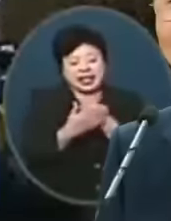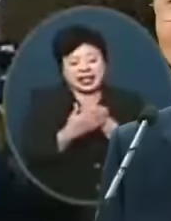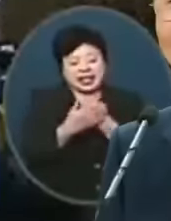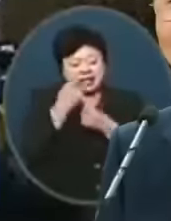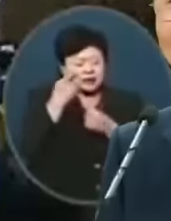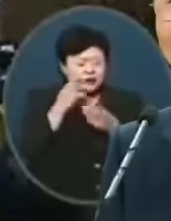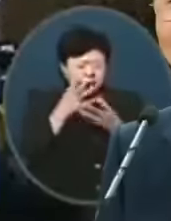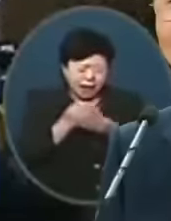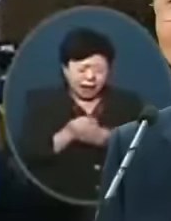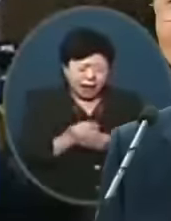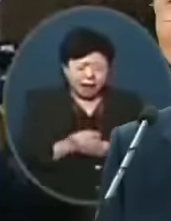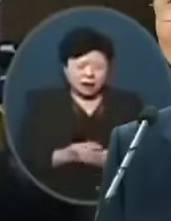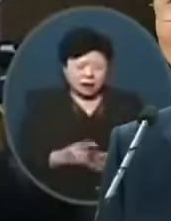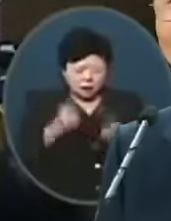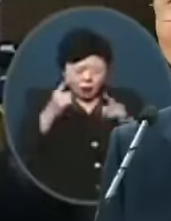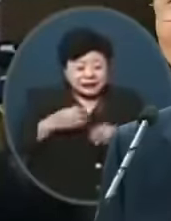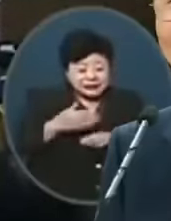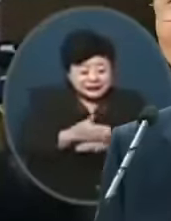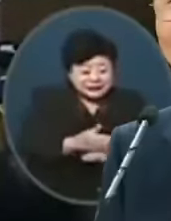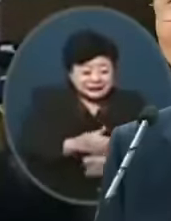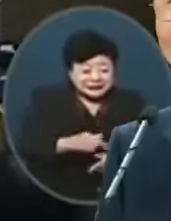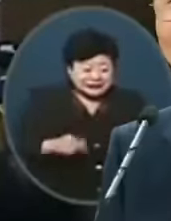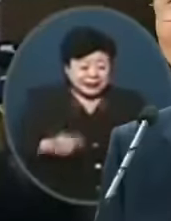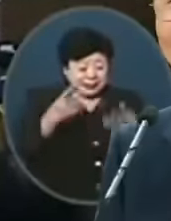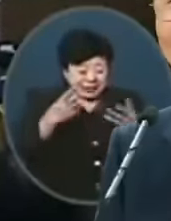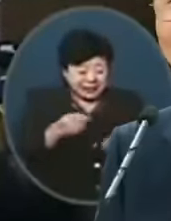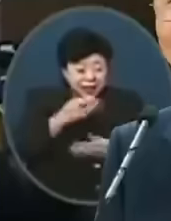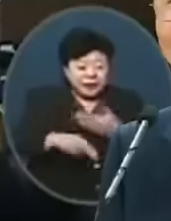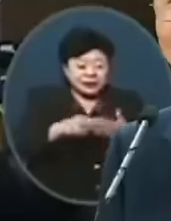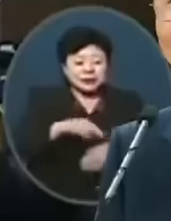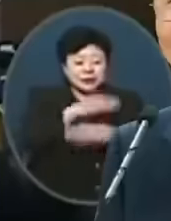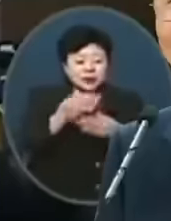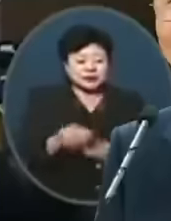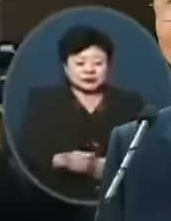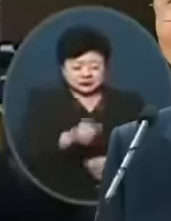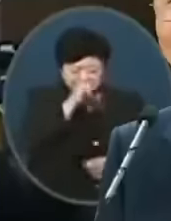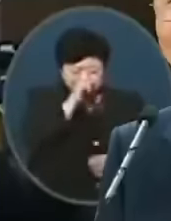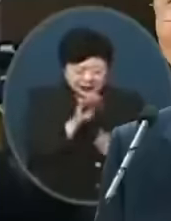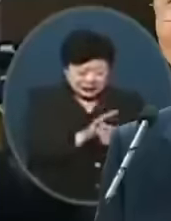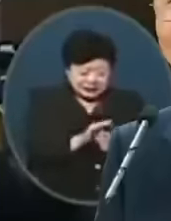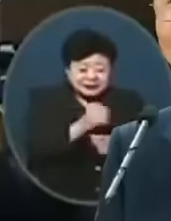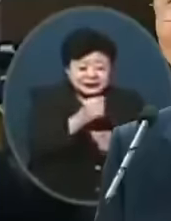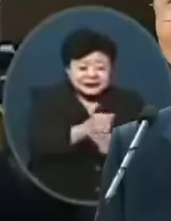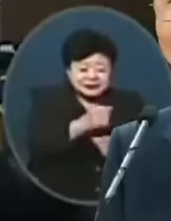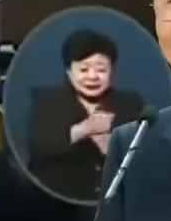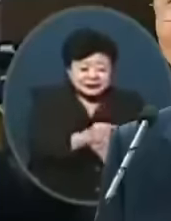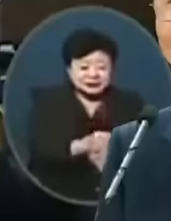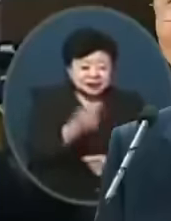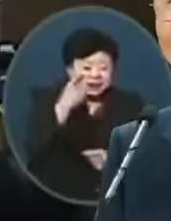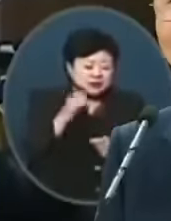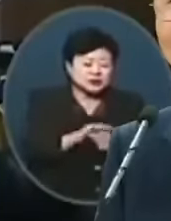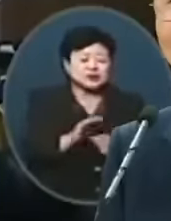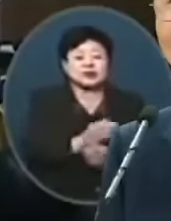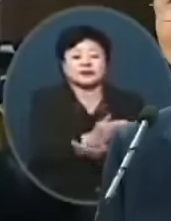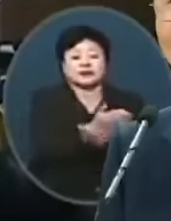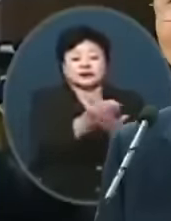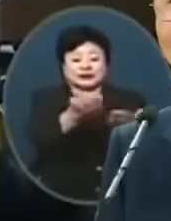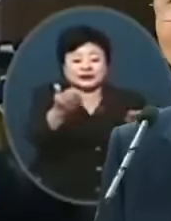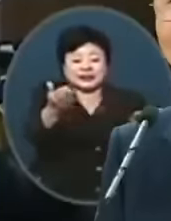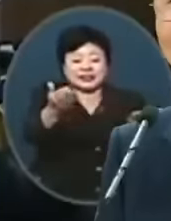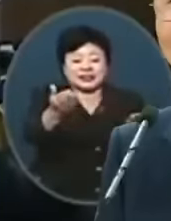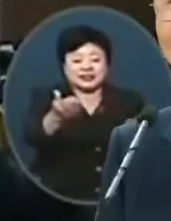노하기를 대대하시며 인자하심이 크시도다. 야훼께서는 모든 것을 선대하시며 그 지으신 모든 것에 긍휼을 베푸시는